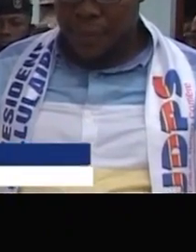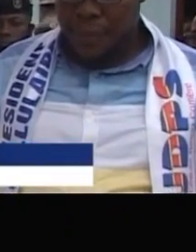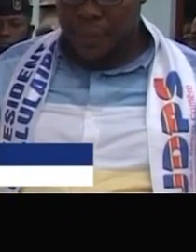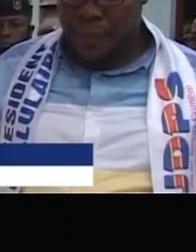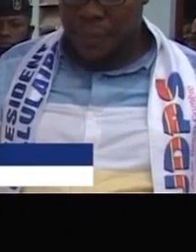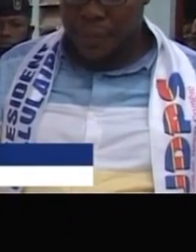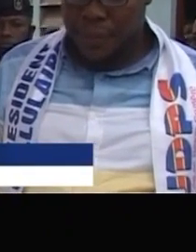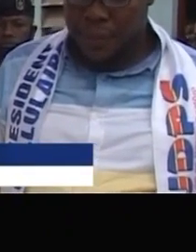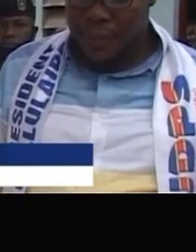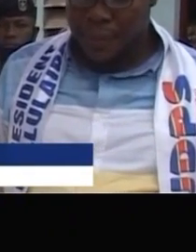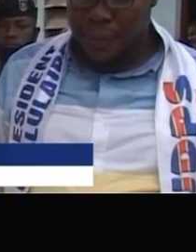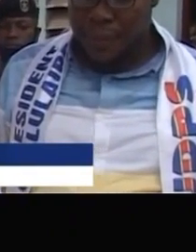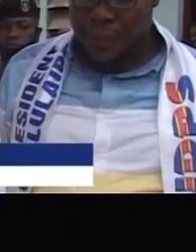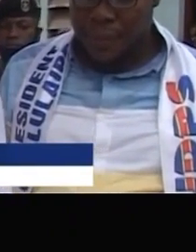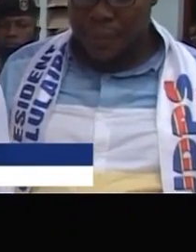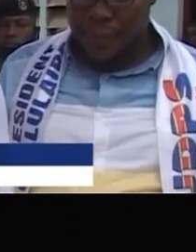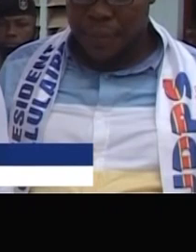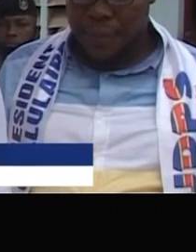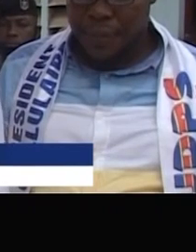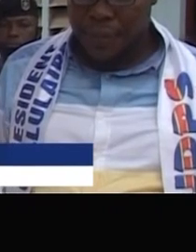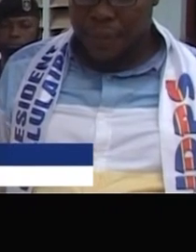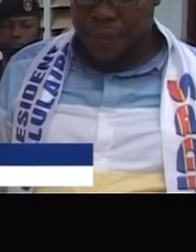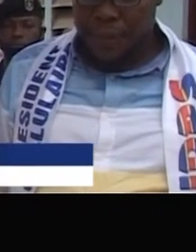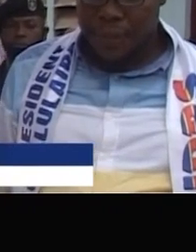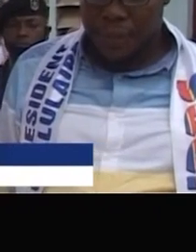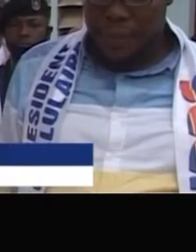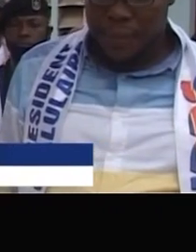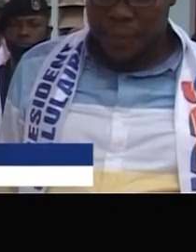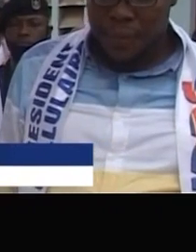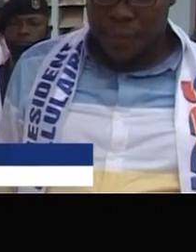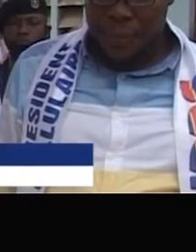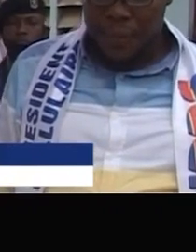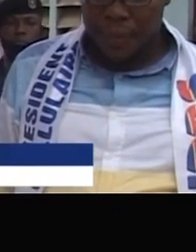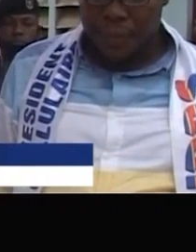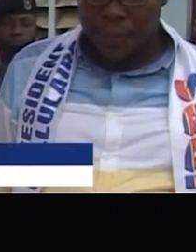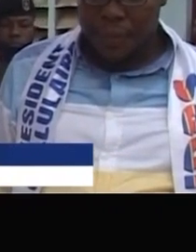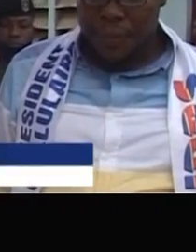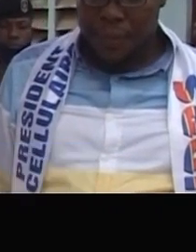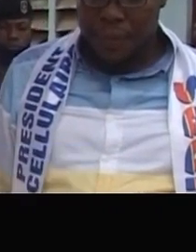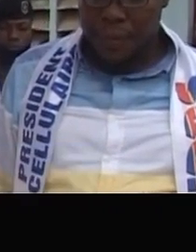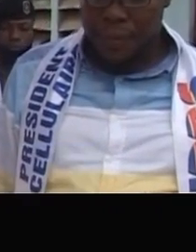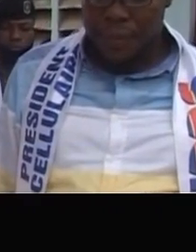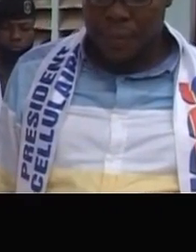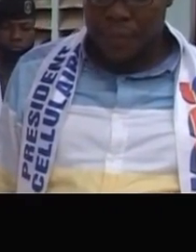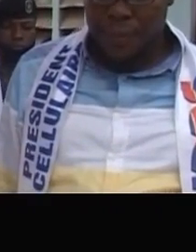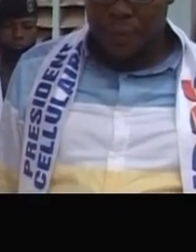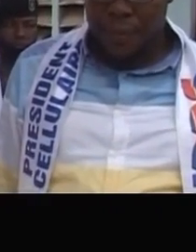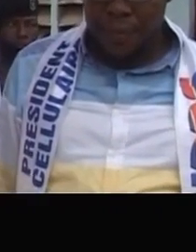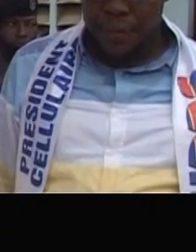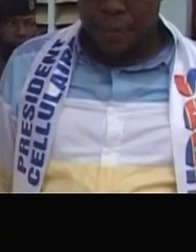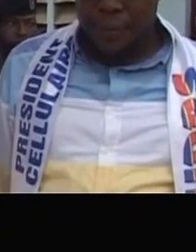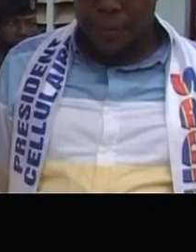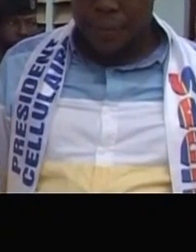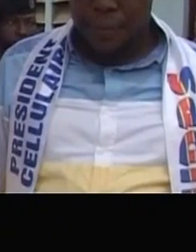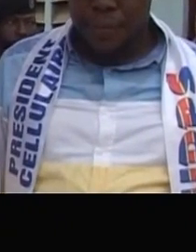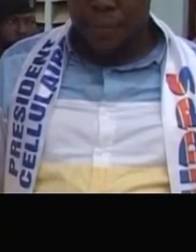j'aime être en communion avec la population. Comprendre le problème de la population, essayer de voir qu'est-ce que nous,